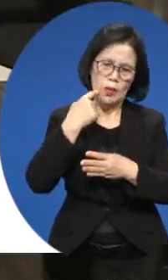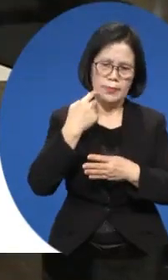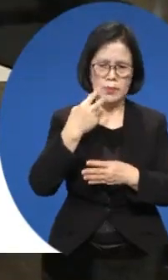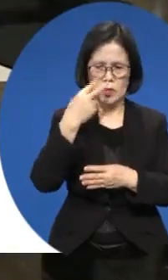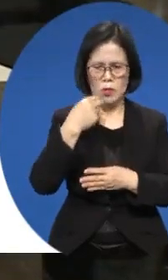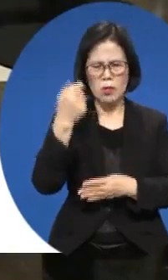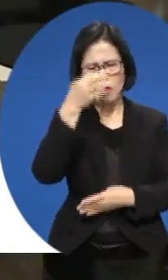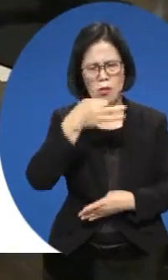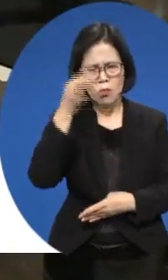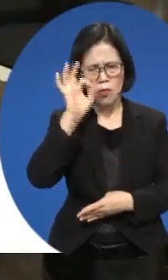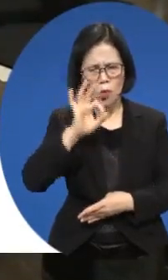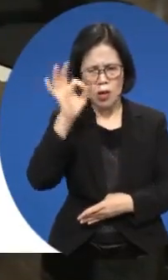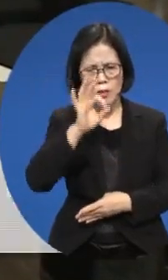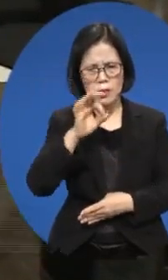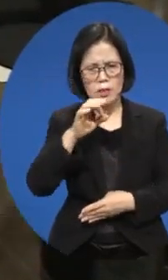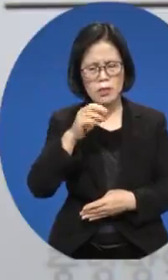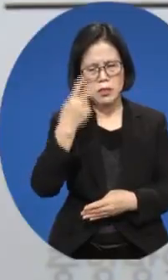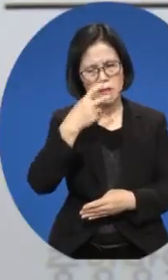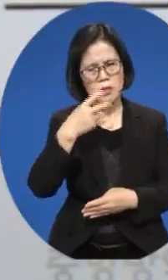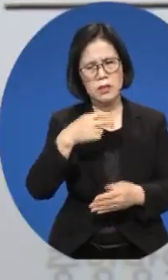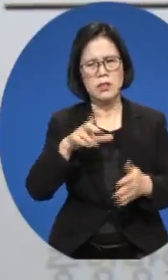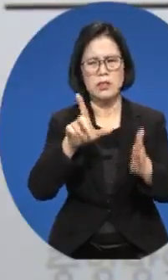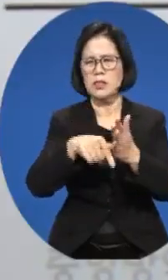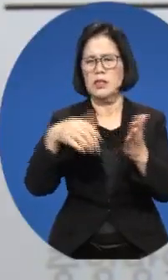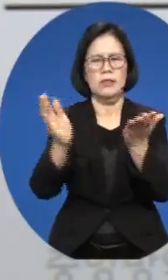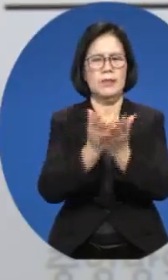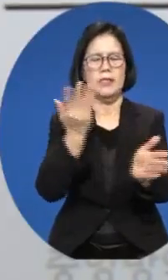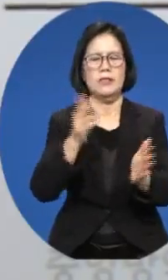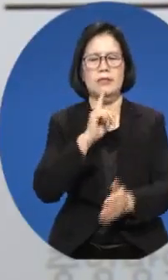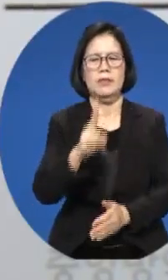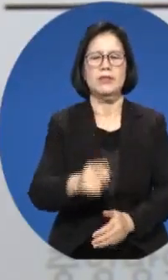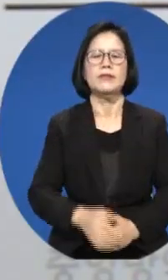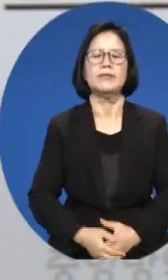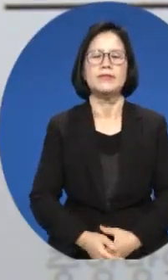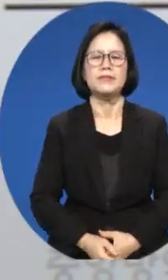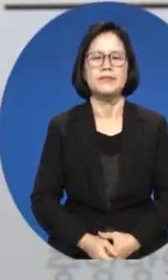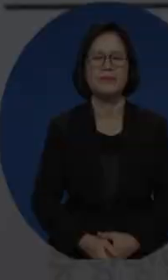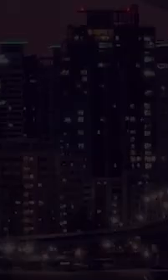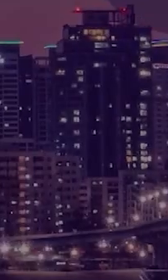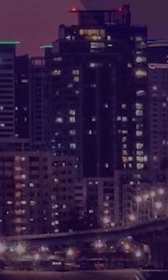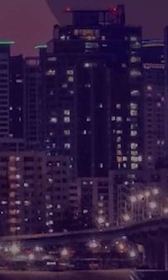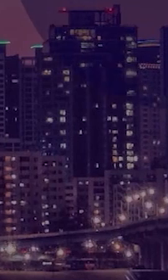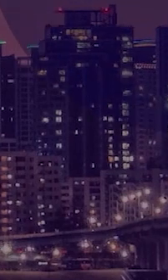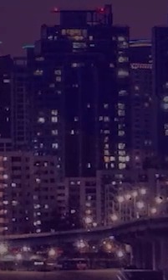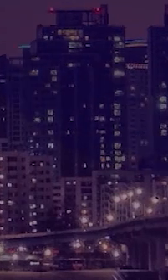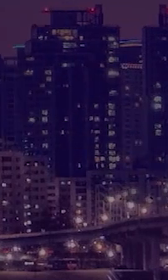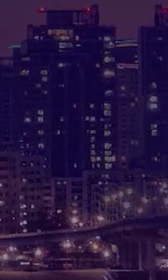아직 시기상조라며 선을 그었습니다. OBS 뉴스 김대희입니다.